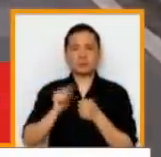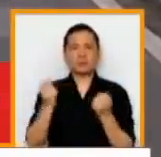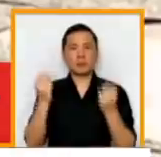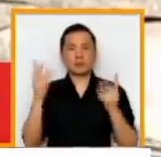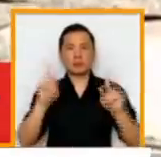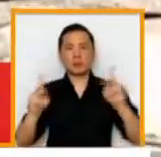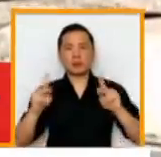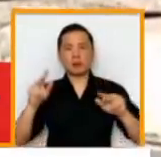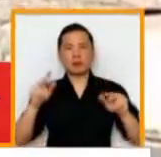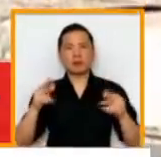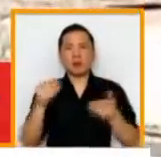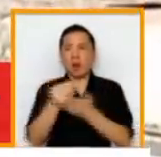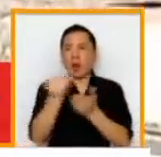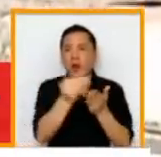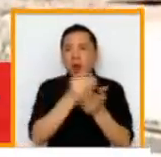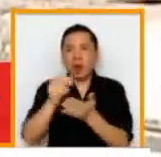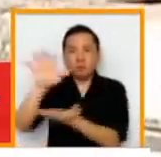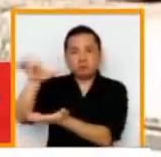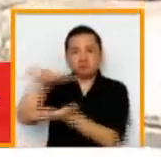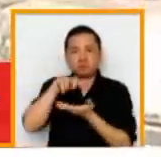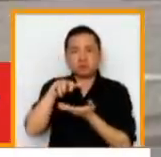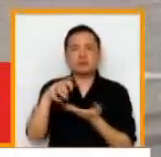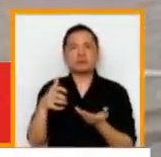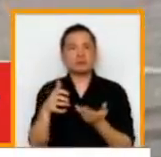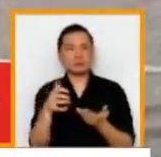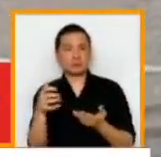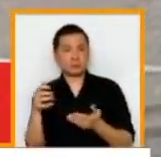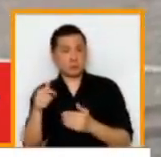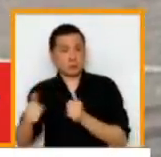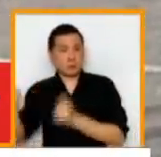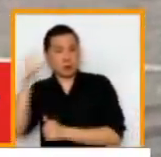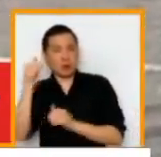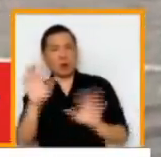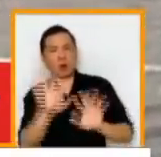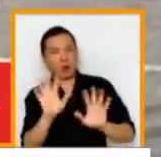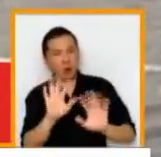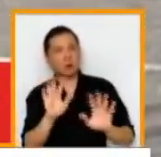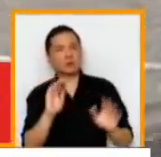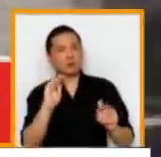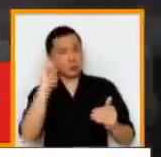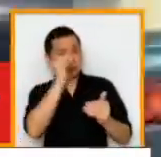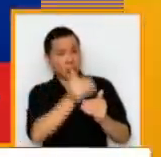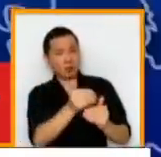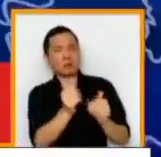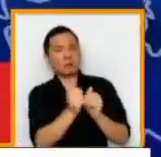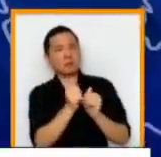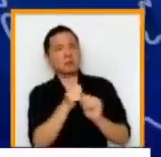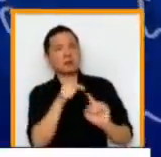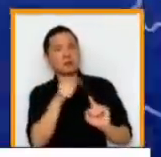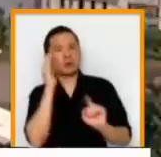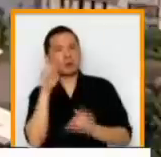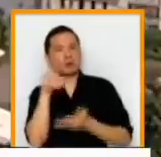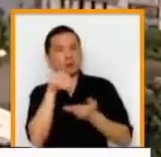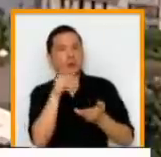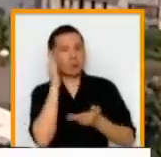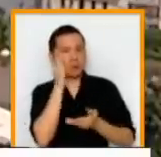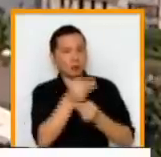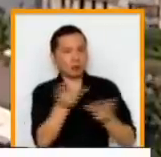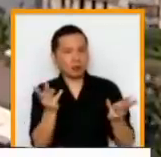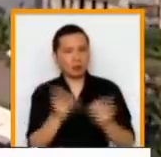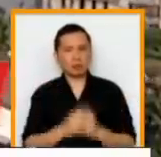nakaraang araw, kaya paglilinaw ng otoridad, kaakibat ng lockdown ang pamamahagi ng ayuda.